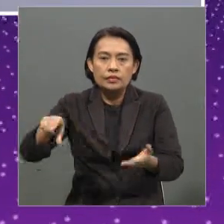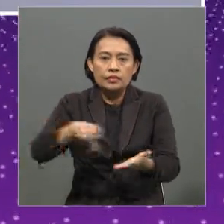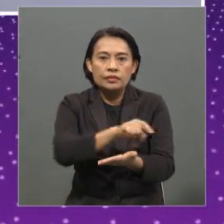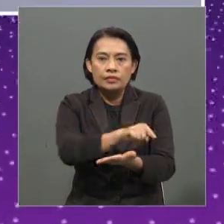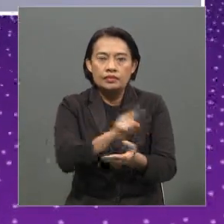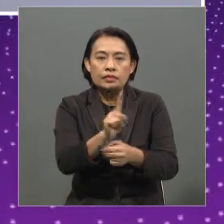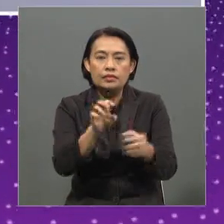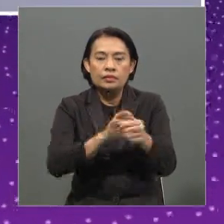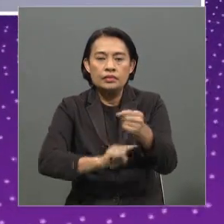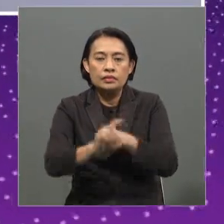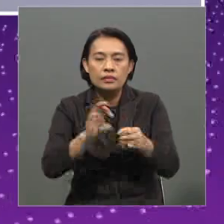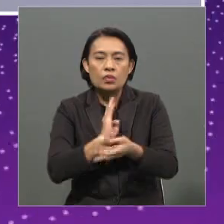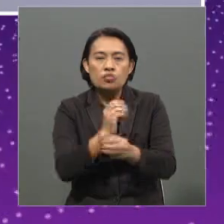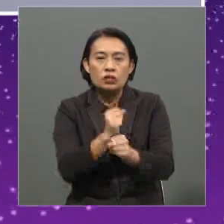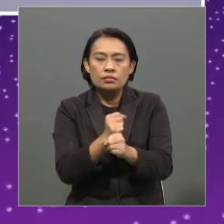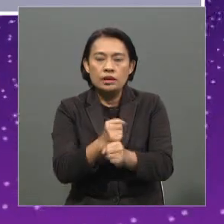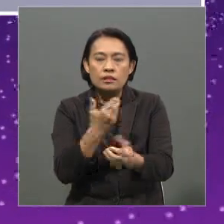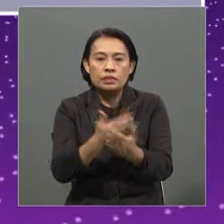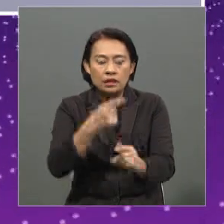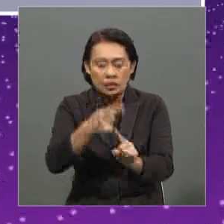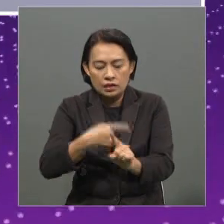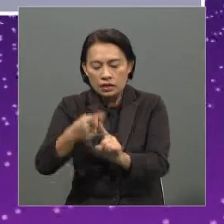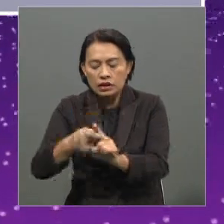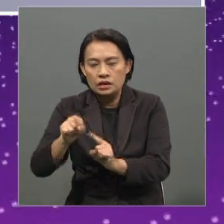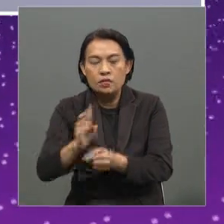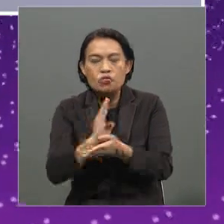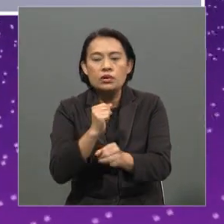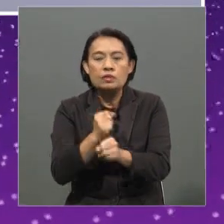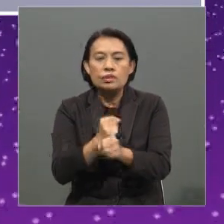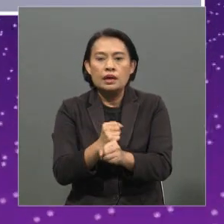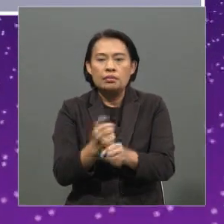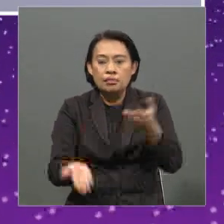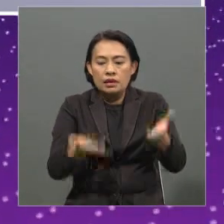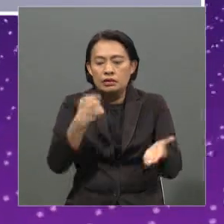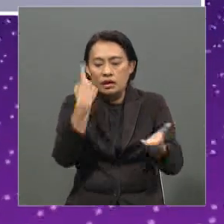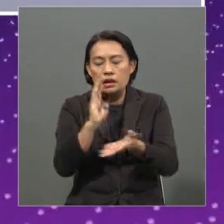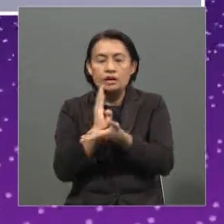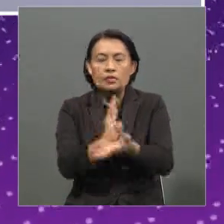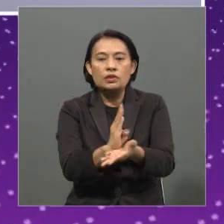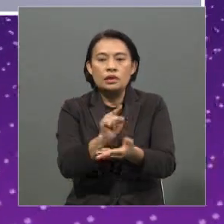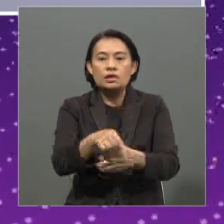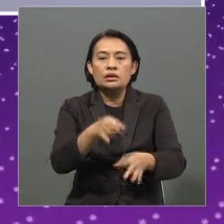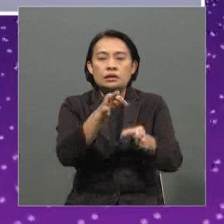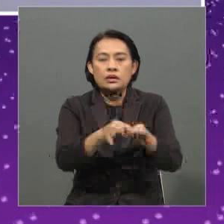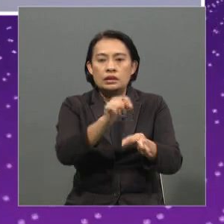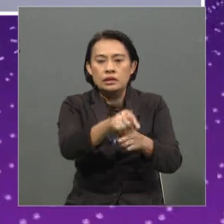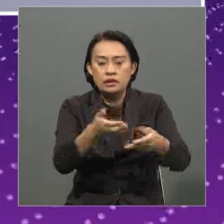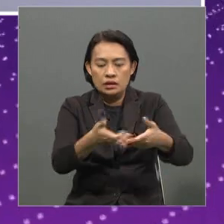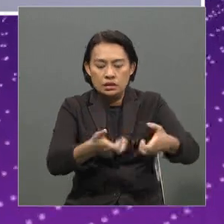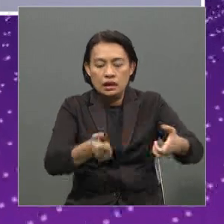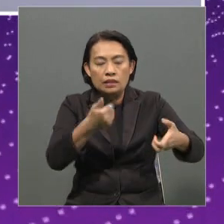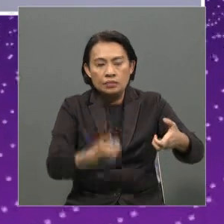บุญนะครับได้รับโอนเข้ามาในบัญชีนี้แหละทุกเดือนนะครับแต่ว่าเข้ามาใครจะบริจาคก็ส่วนใหญ่จะบริจาคมาในบัญชีนี้ไม่ส